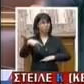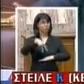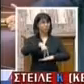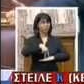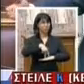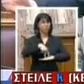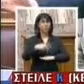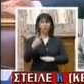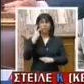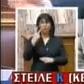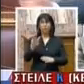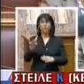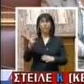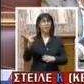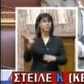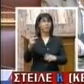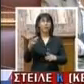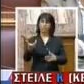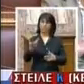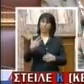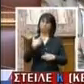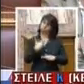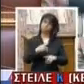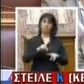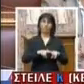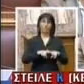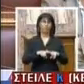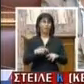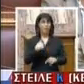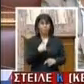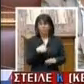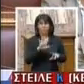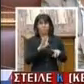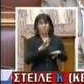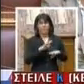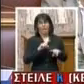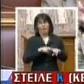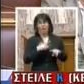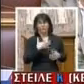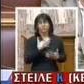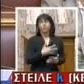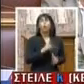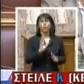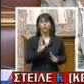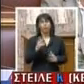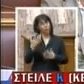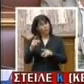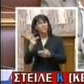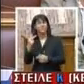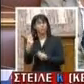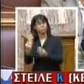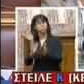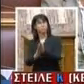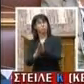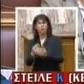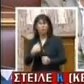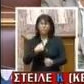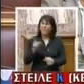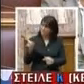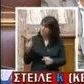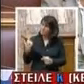εξήρατε τη στάση του κ. Καρατζαφέρη, ότι είναι πατριώτης. Και εμείς δεν είμαστε πατριώτες, είστε εσείς πατριώτες.